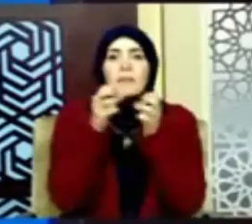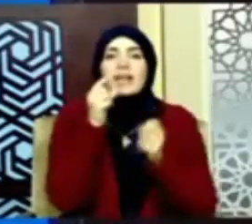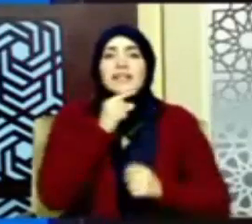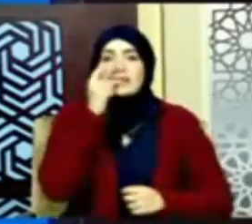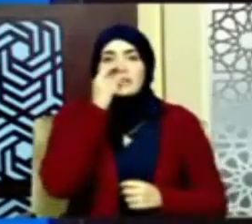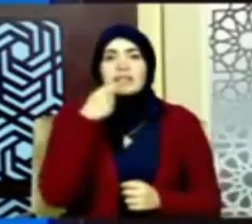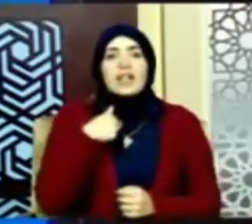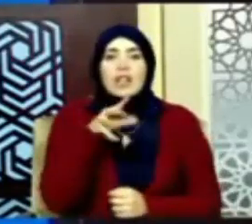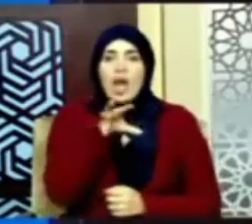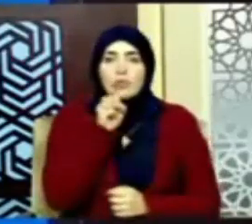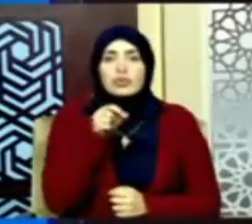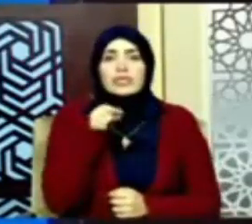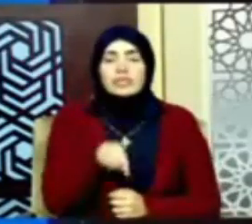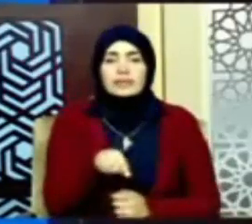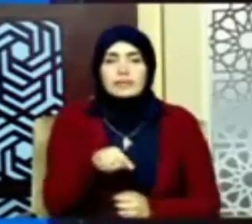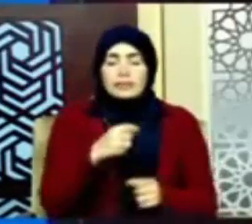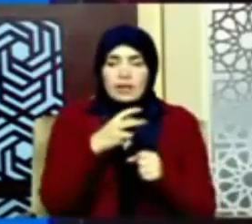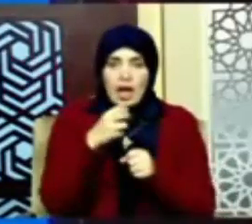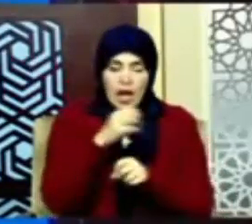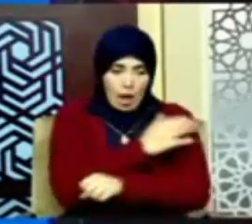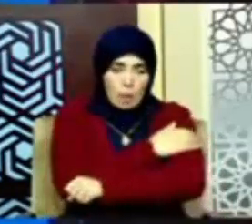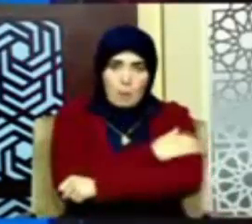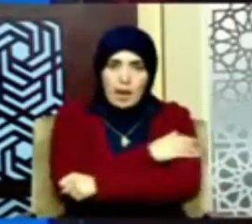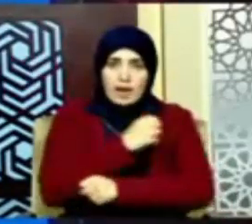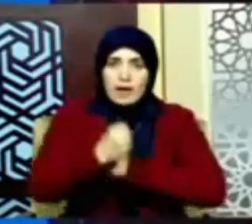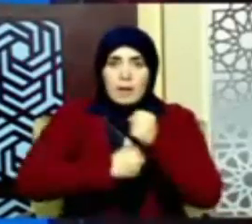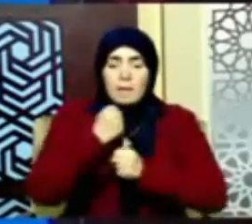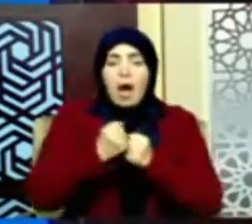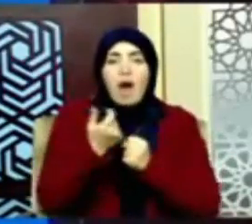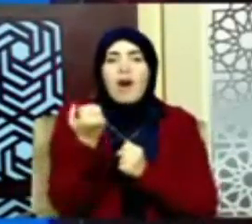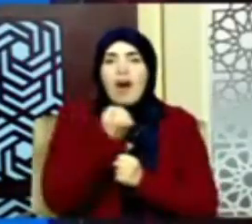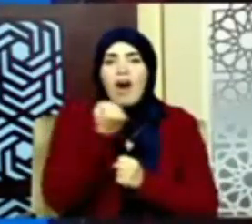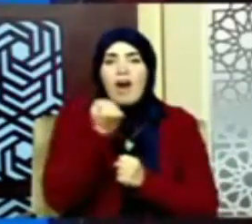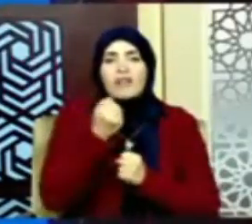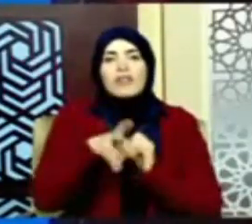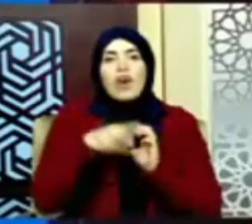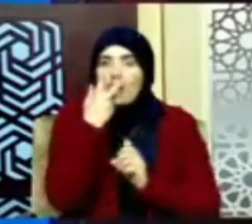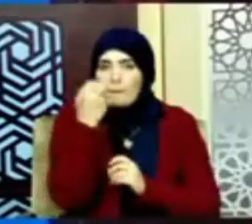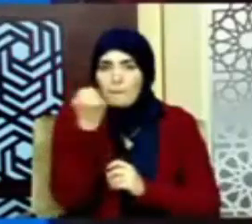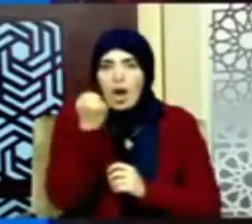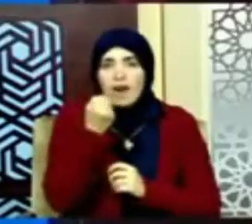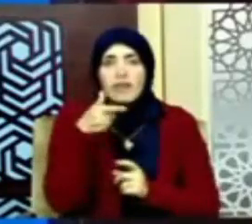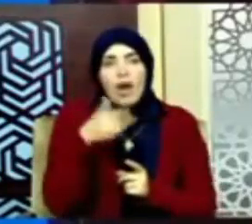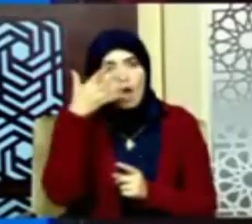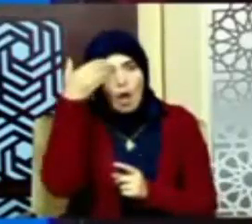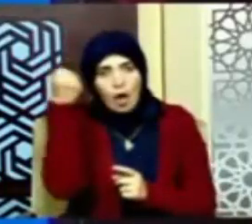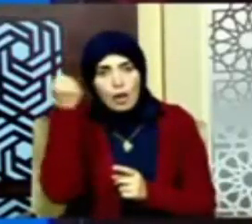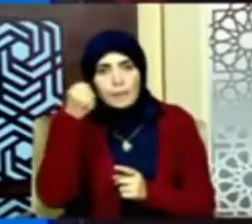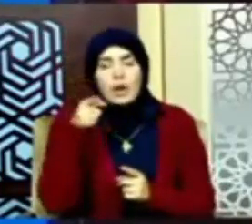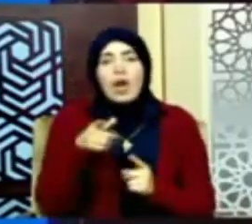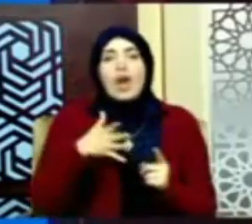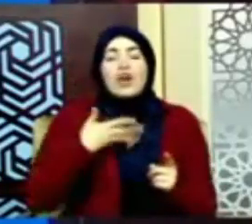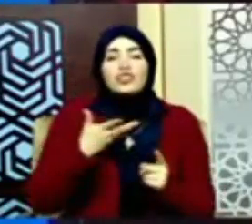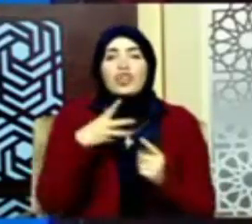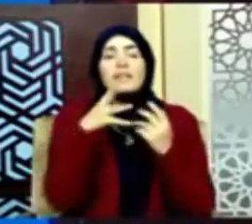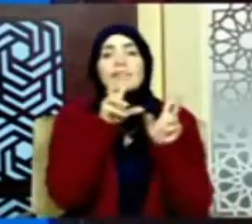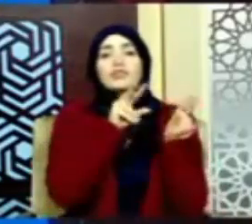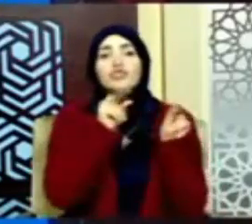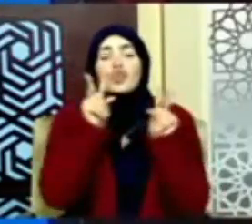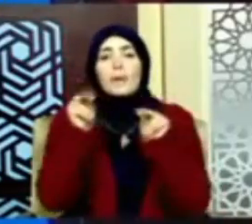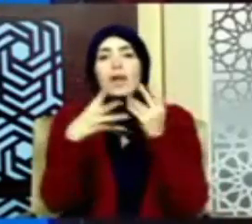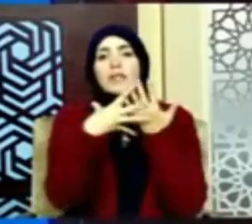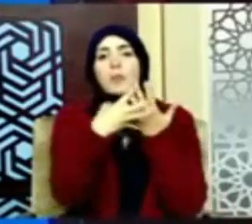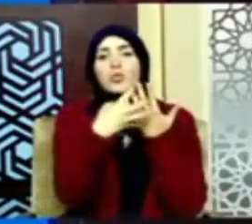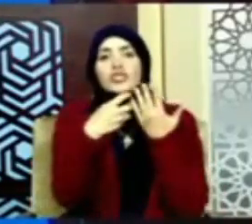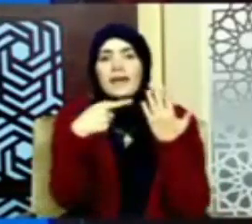نحتاج إلى عاملين مهرة وصناع ومحترفين مهرة يعطون الأنموذج لدينهم